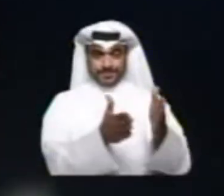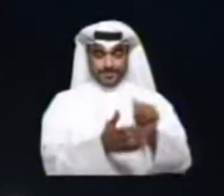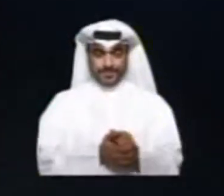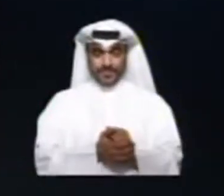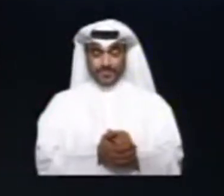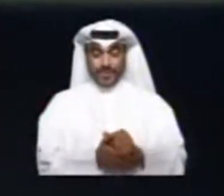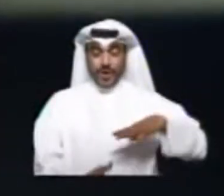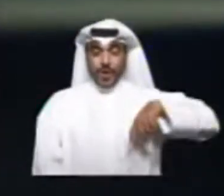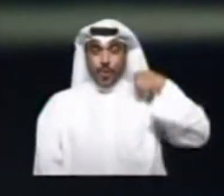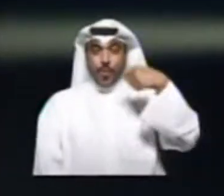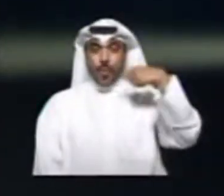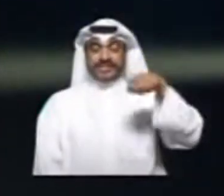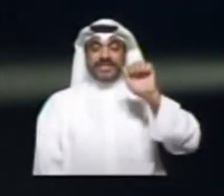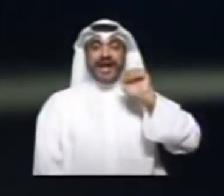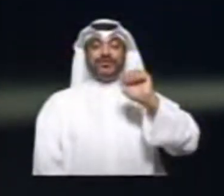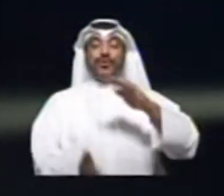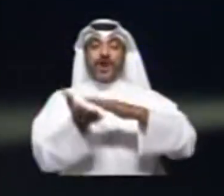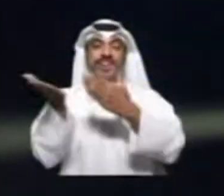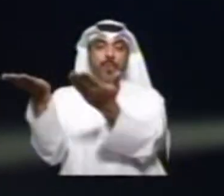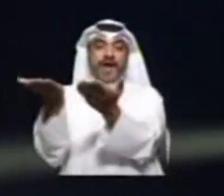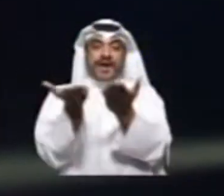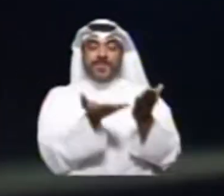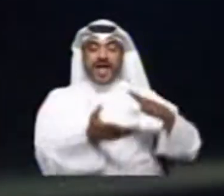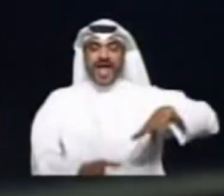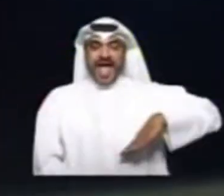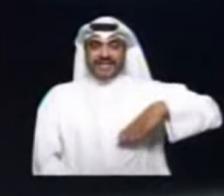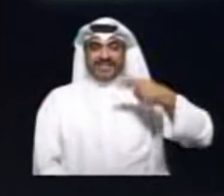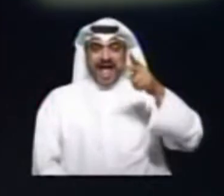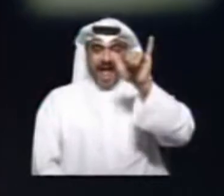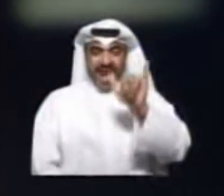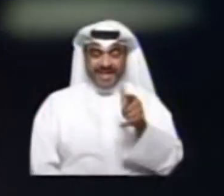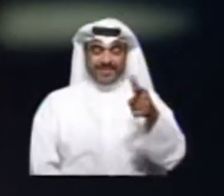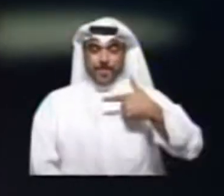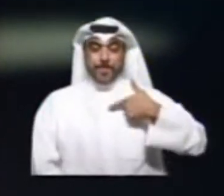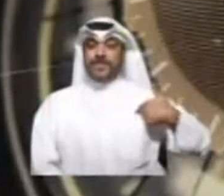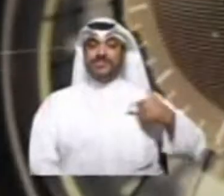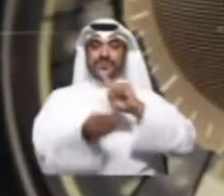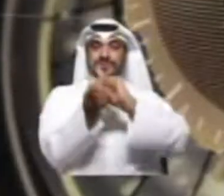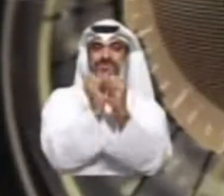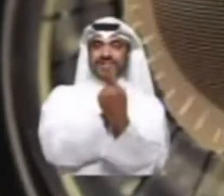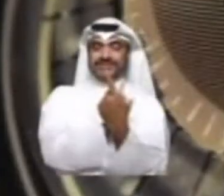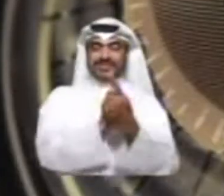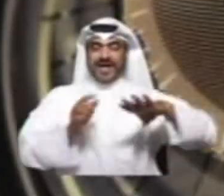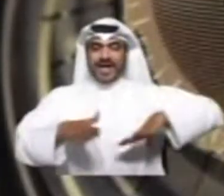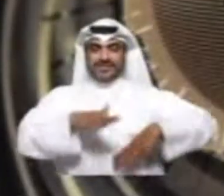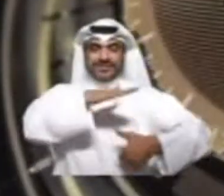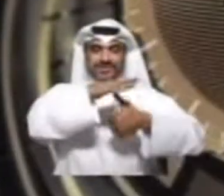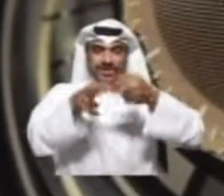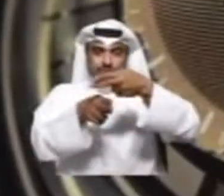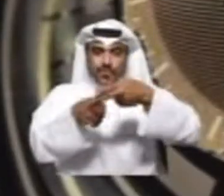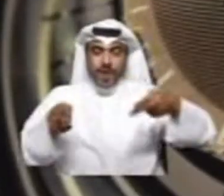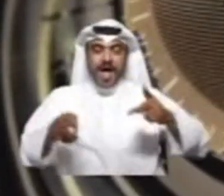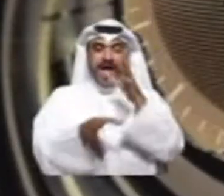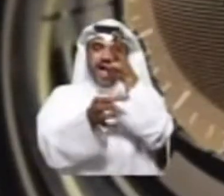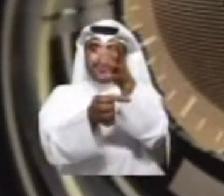يتقدم معالي وزير شؤون الديوان الأميري الشيخ علي جراح الصباح باسم حضرة صاحب السمو أمير البلاد الشيخ صباح الأحمد